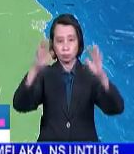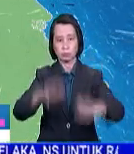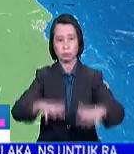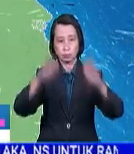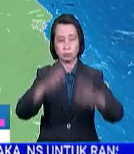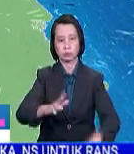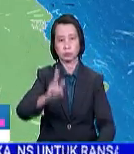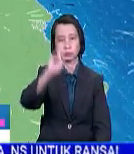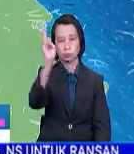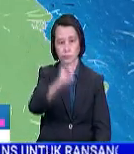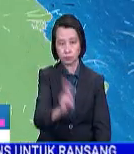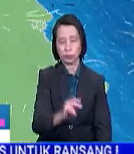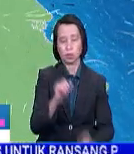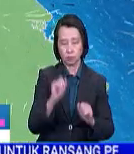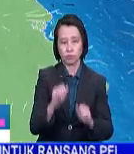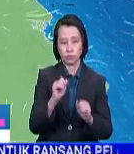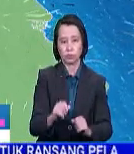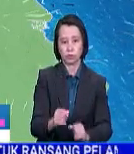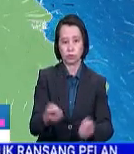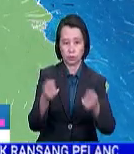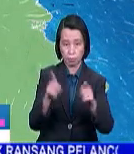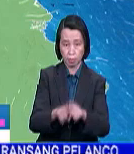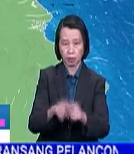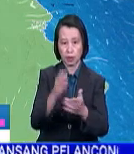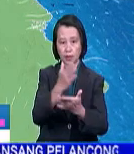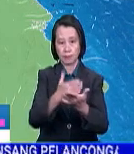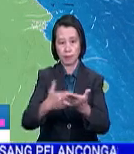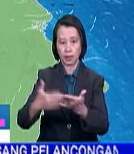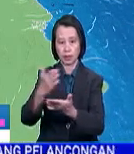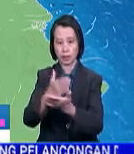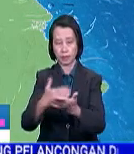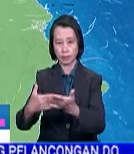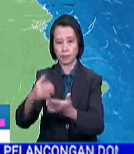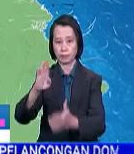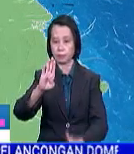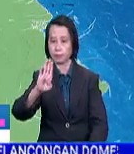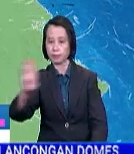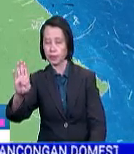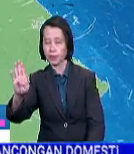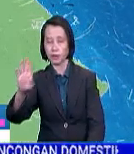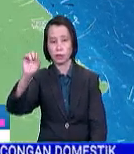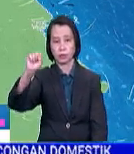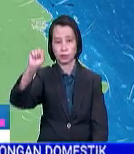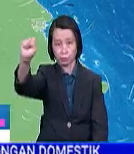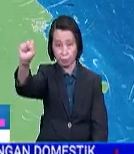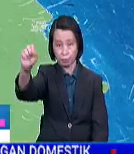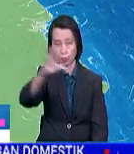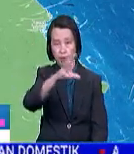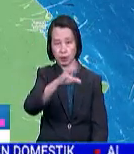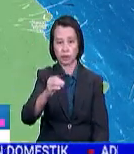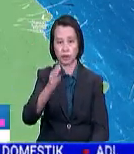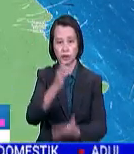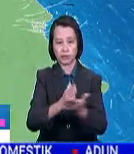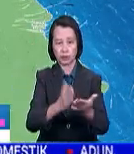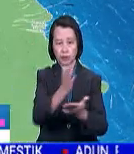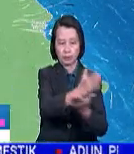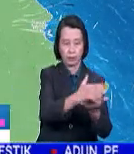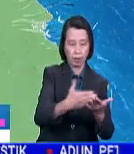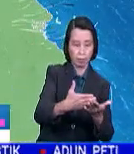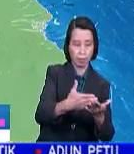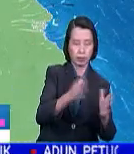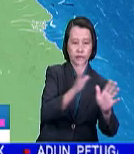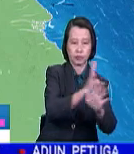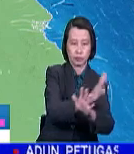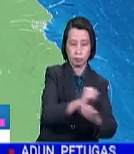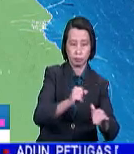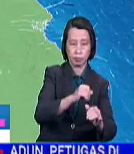ribut petir turut dilihat berlaku di bahagian-bahagian di sebelah barat negeri Sabah dan juga di beberapa bahagian di negeri Sarawak,